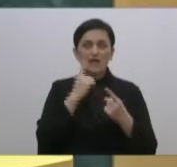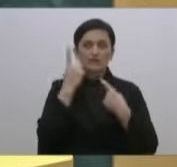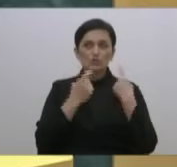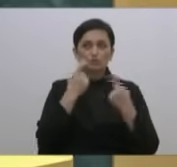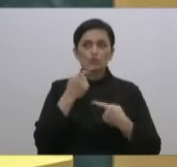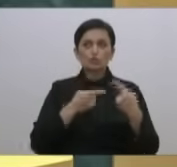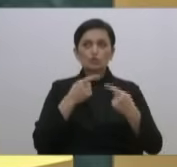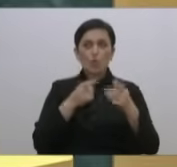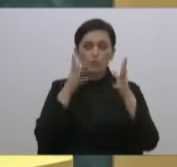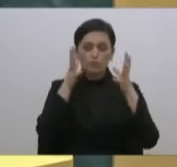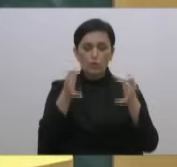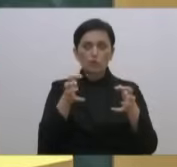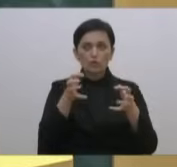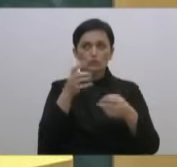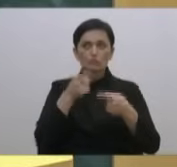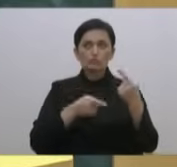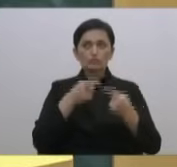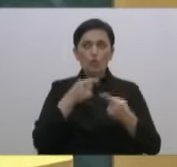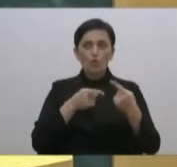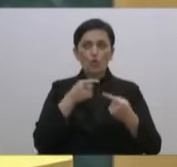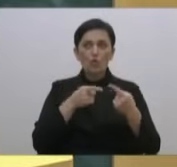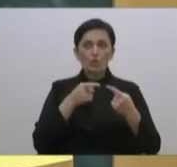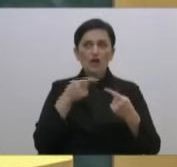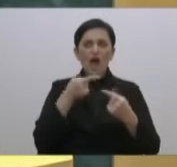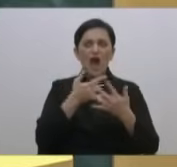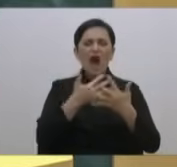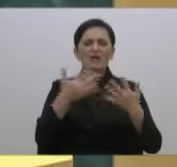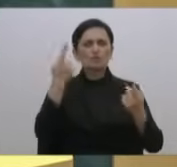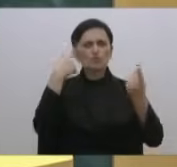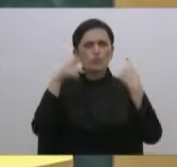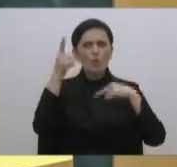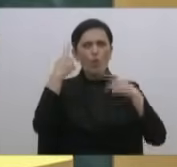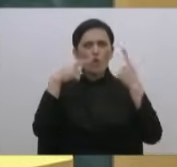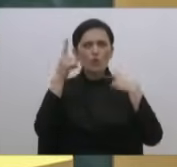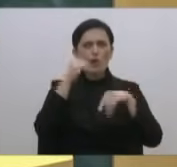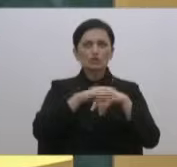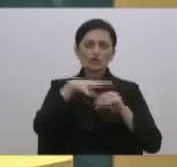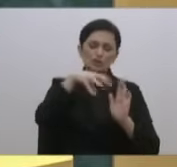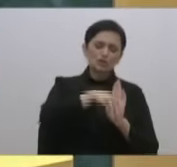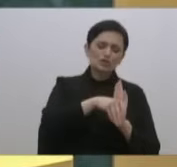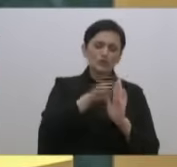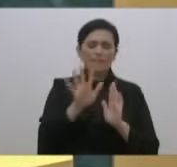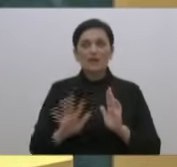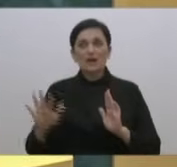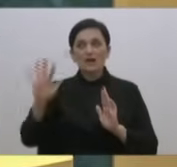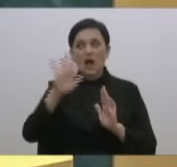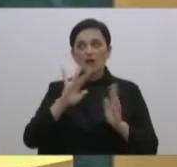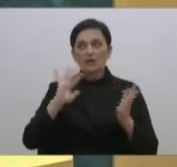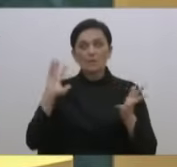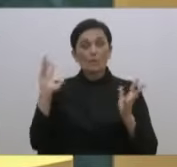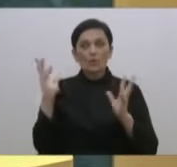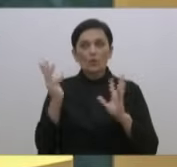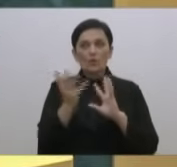დეზინფორმაციის, ბრძოლა ბოროტების, ბრძოლა ათასგვარი მოგონილი არგუმენტის შიგნიდან თუ გარედან